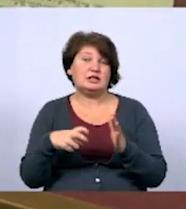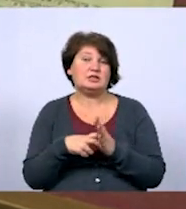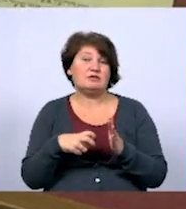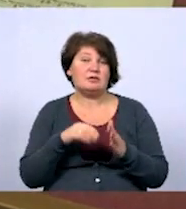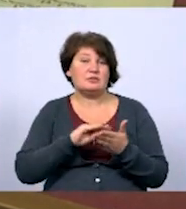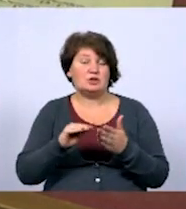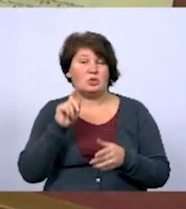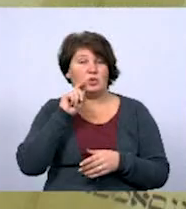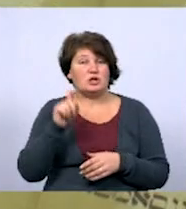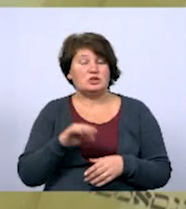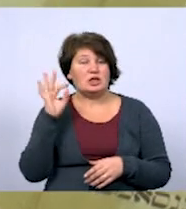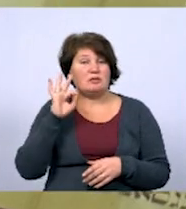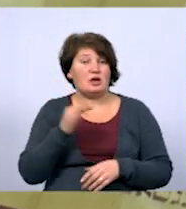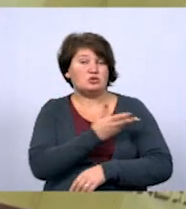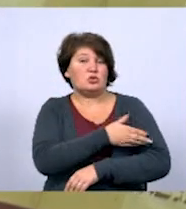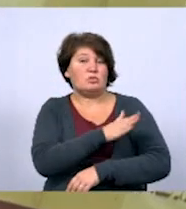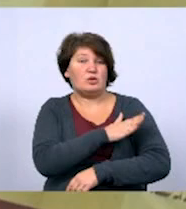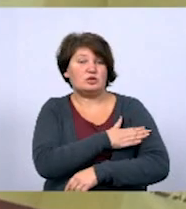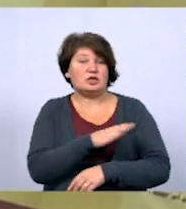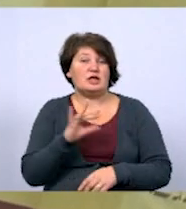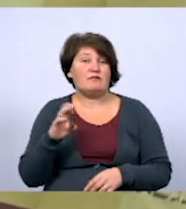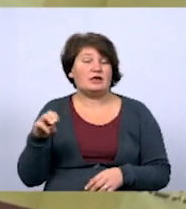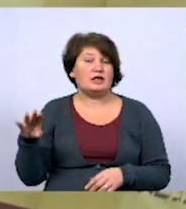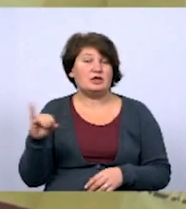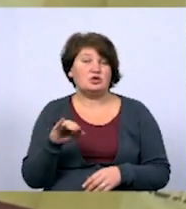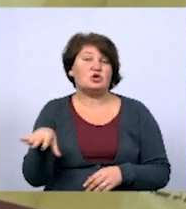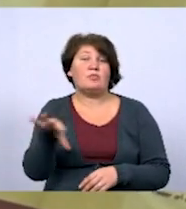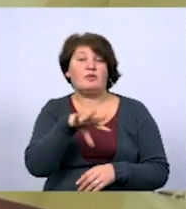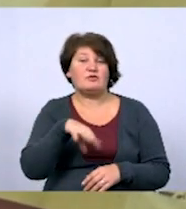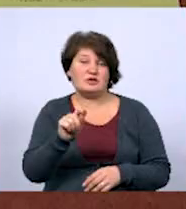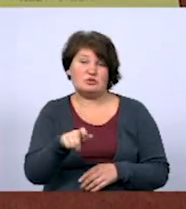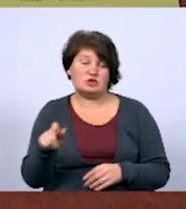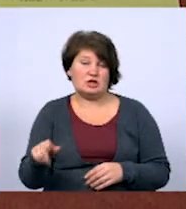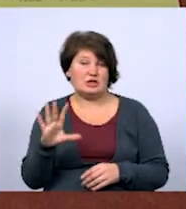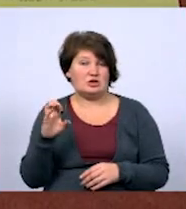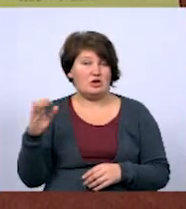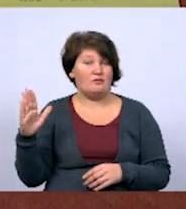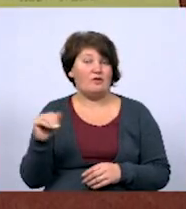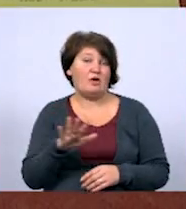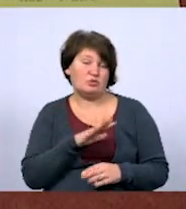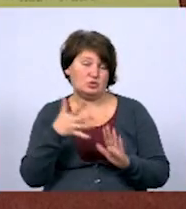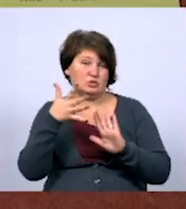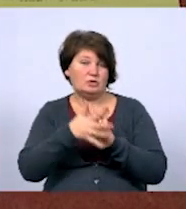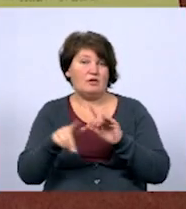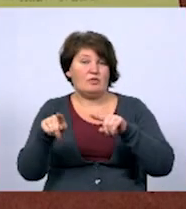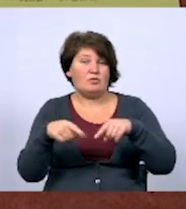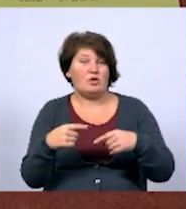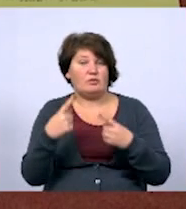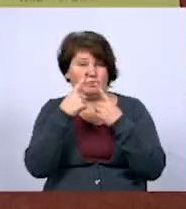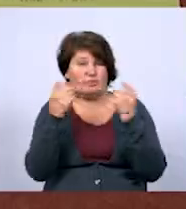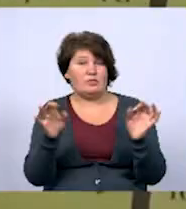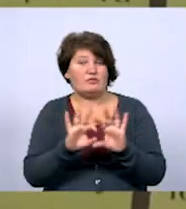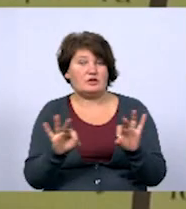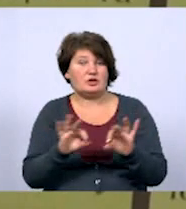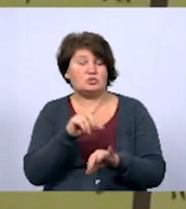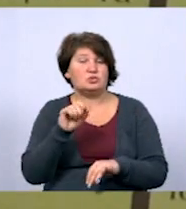українською, німецькою, польською та на євриті, аби усім тодішнім жителям Станіславова були зрозумілі вимоги провідників Західноукраїнського